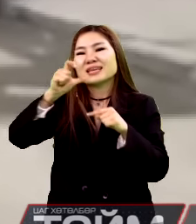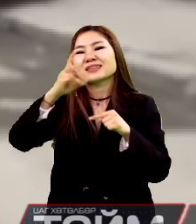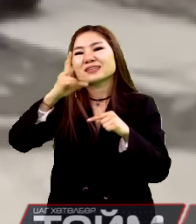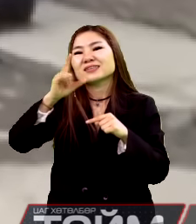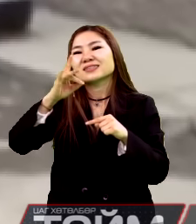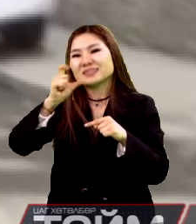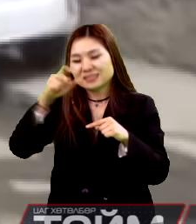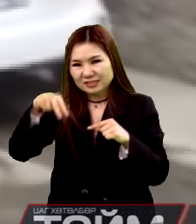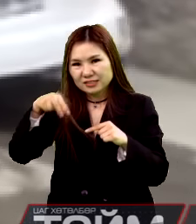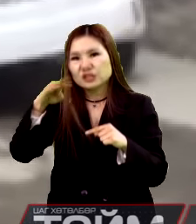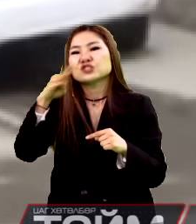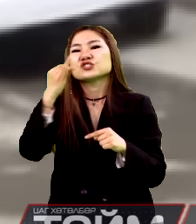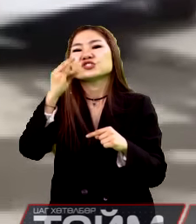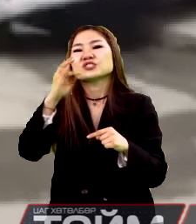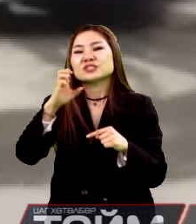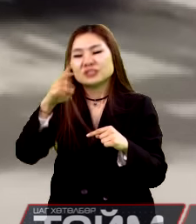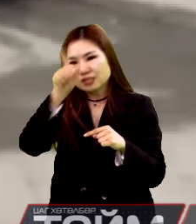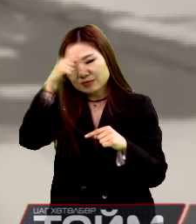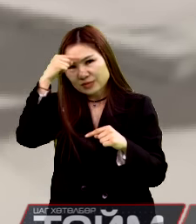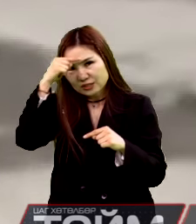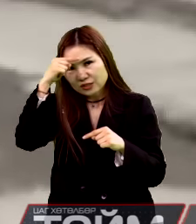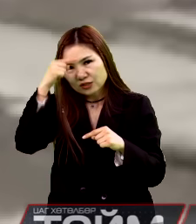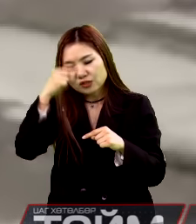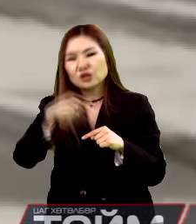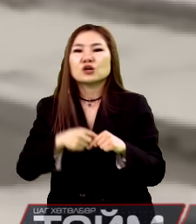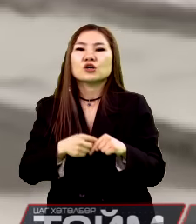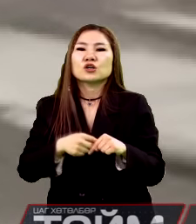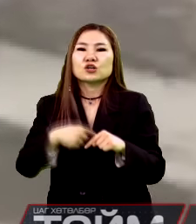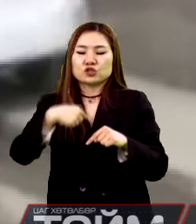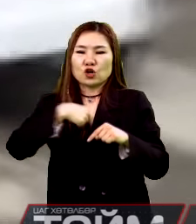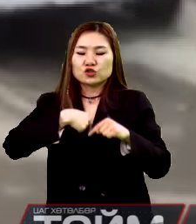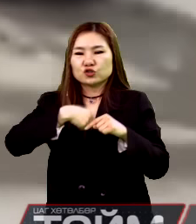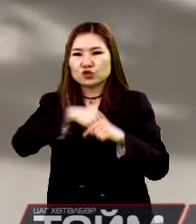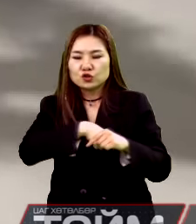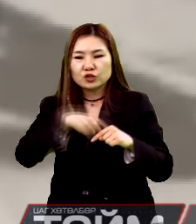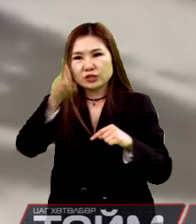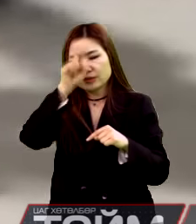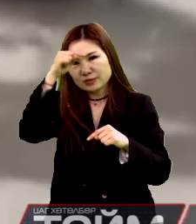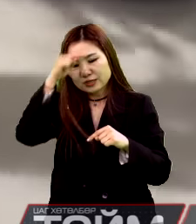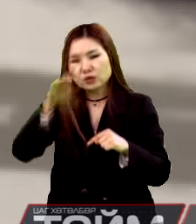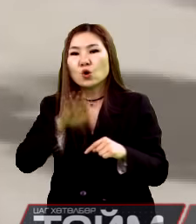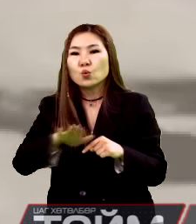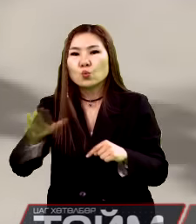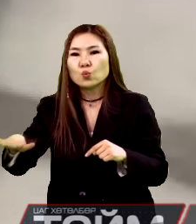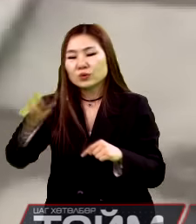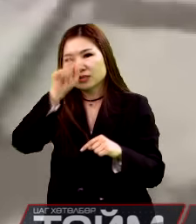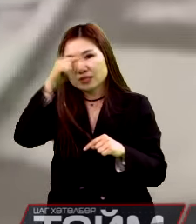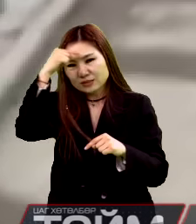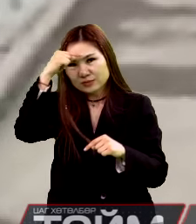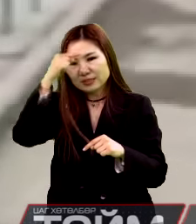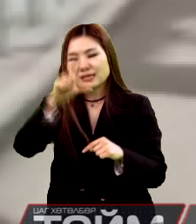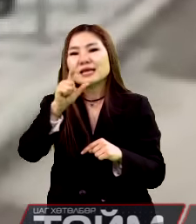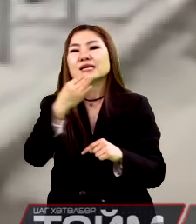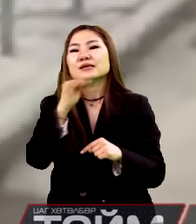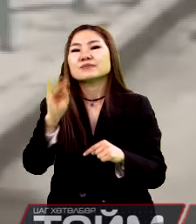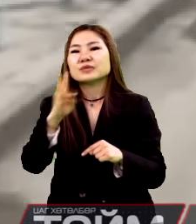мамоц эмлэг, жинс эмлэг, дотор мэдрэлийн эмлэг, хүүхдийн эмлэг,